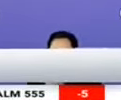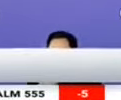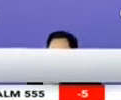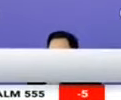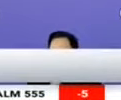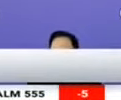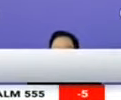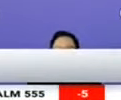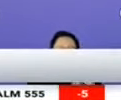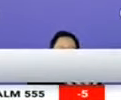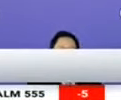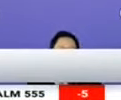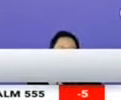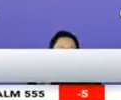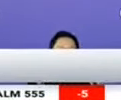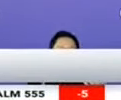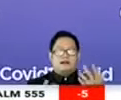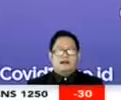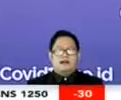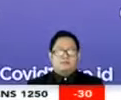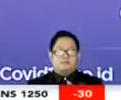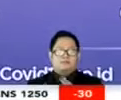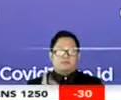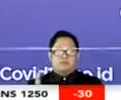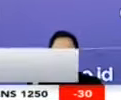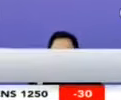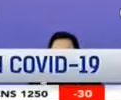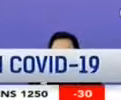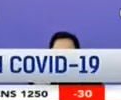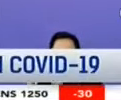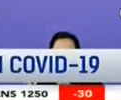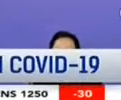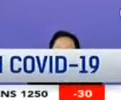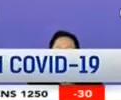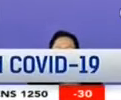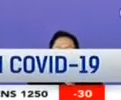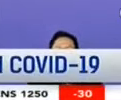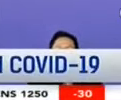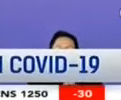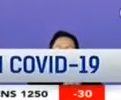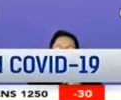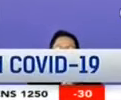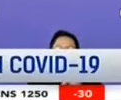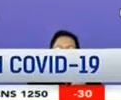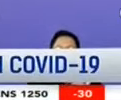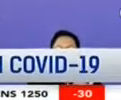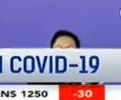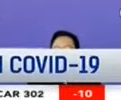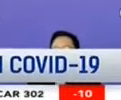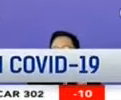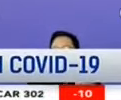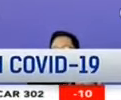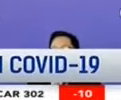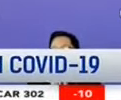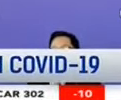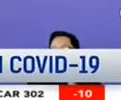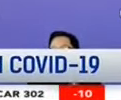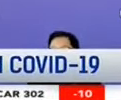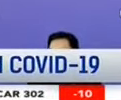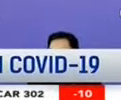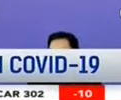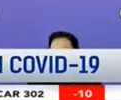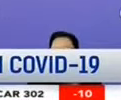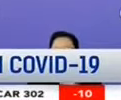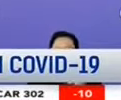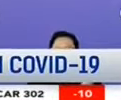dapat mendownload aplikasi peduli dilindungi dengan menggunakan aplikasi peduli lindungi maka masyarakat